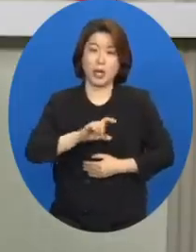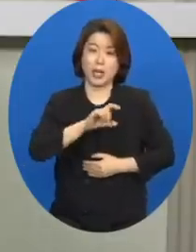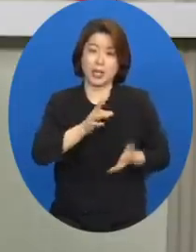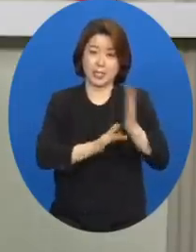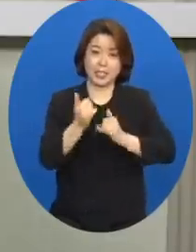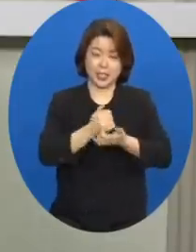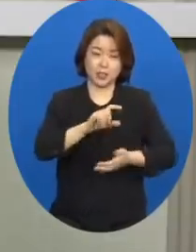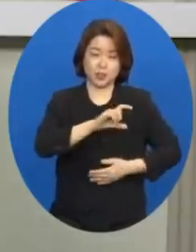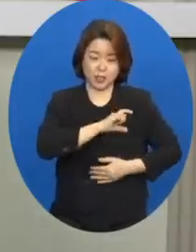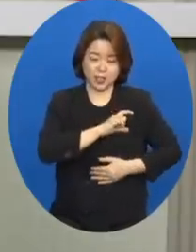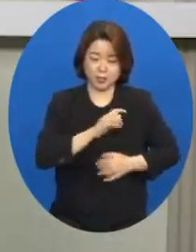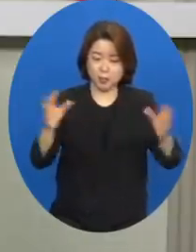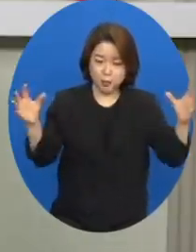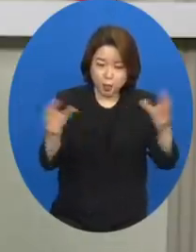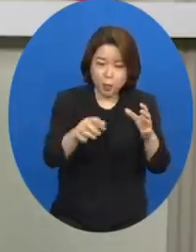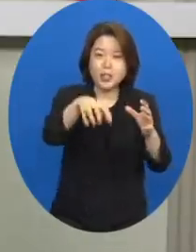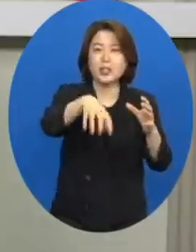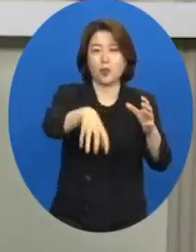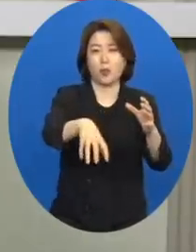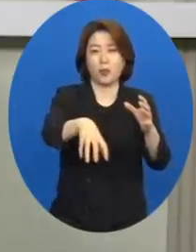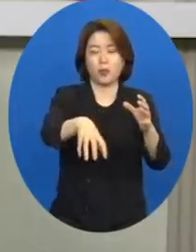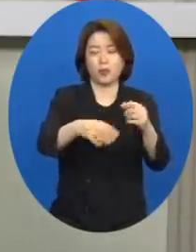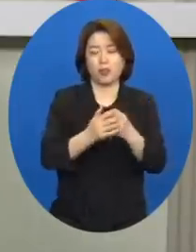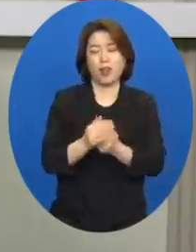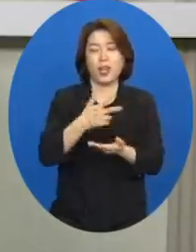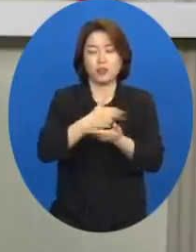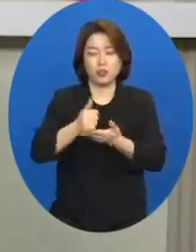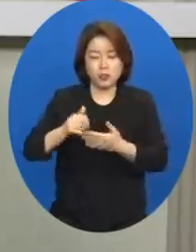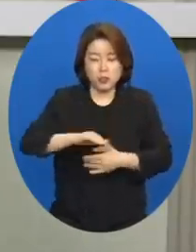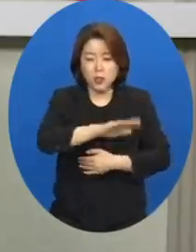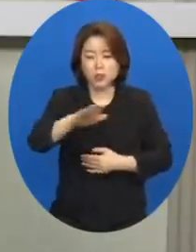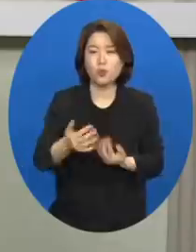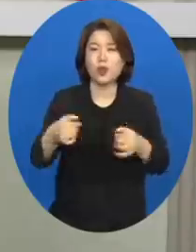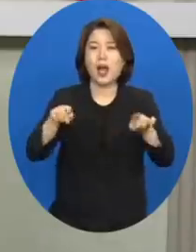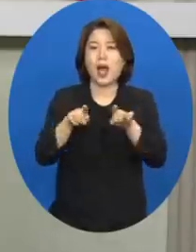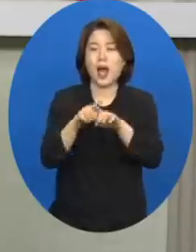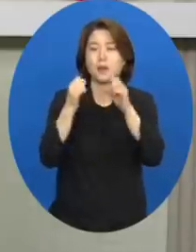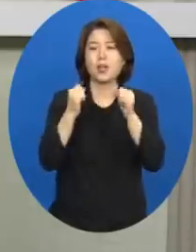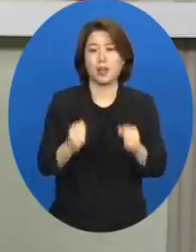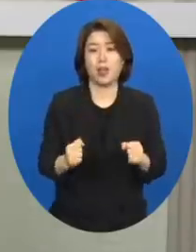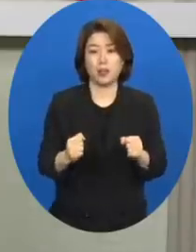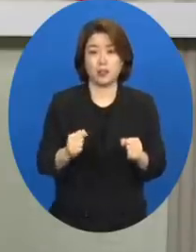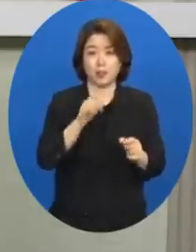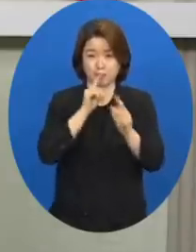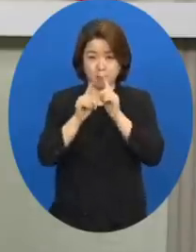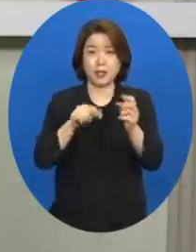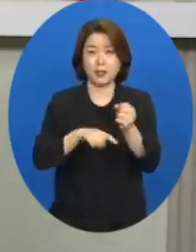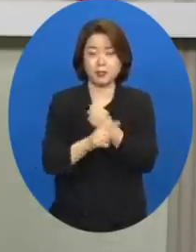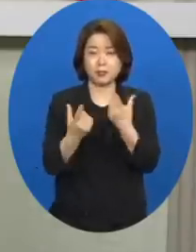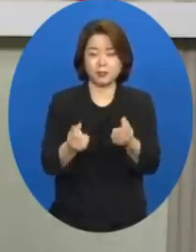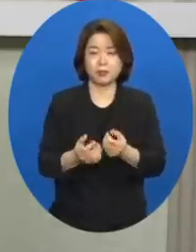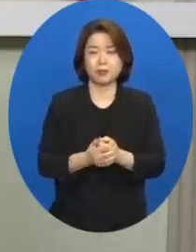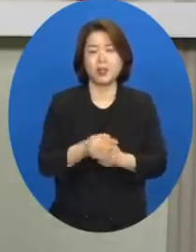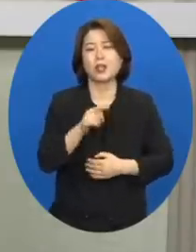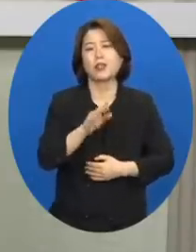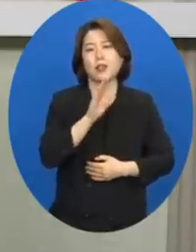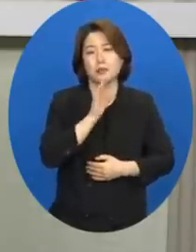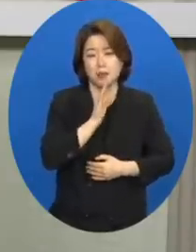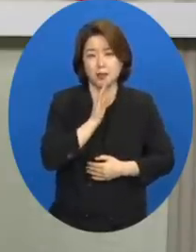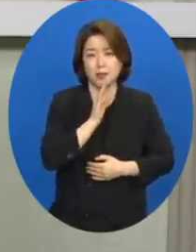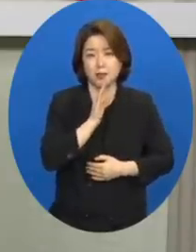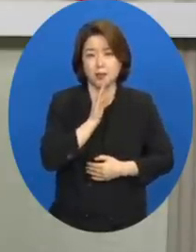모인 이 자리에 주님이 우리와 함께 계시게 따는 겁니다 이것이 바로